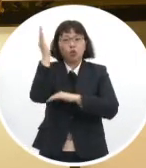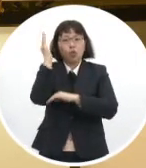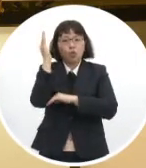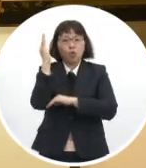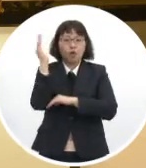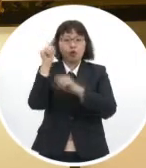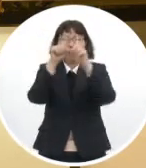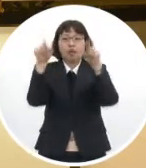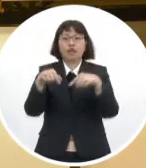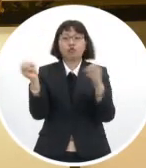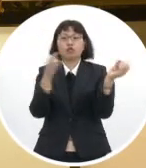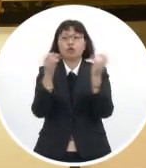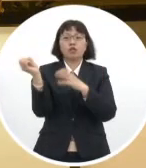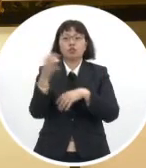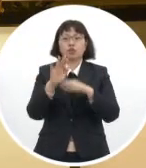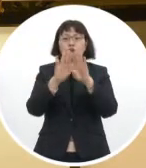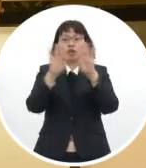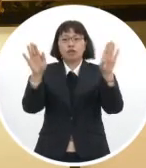よ。